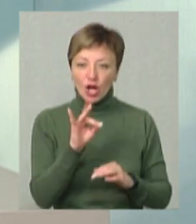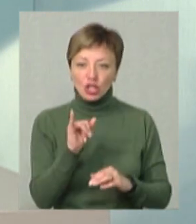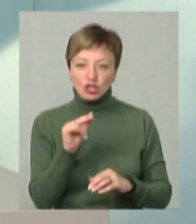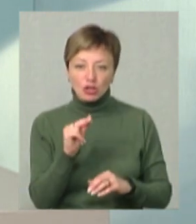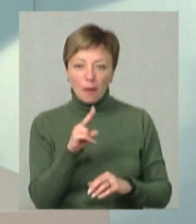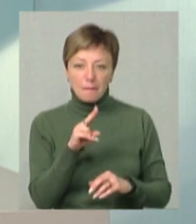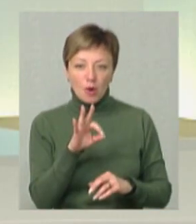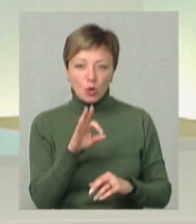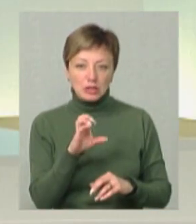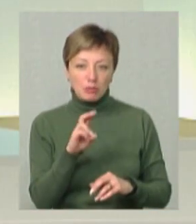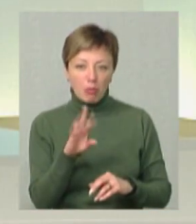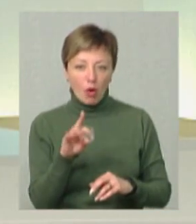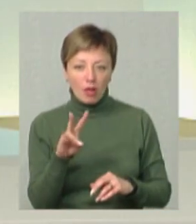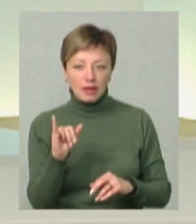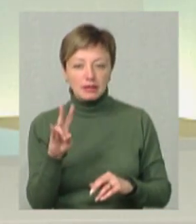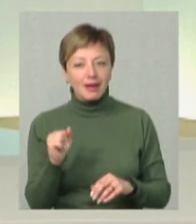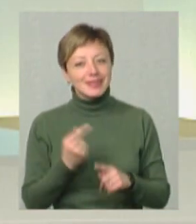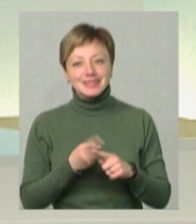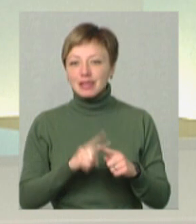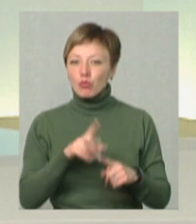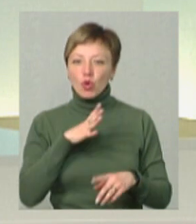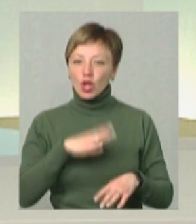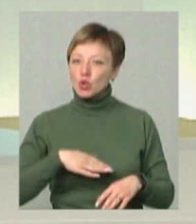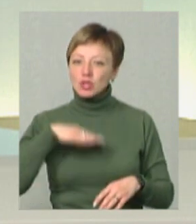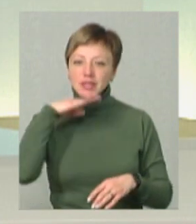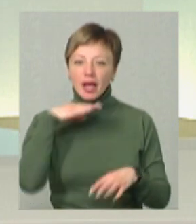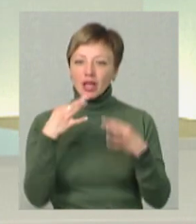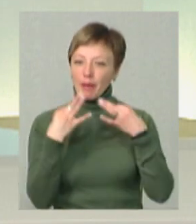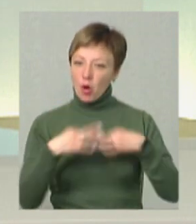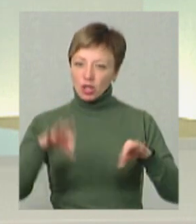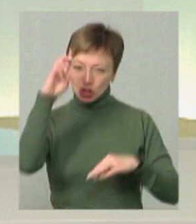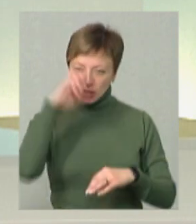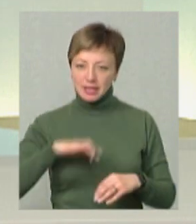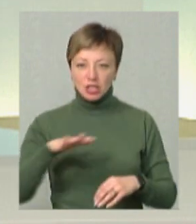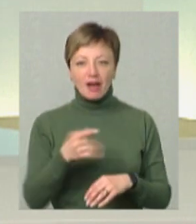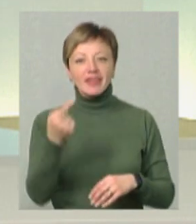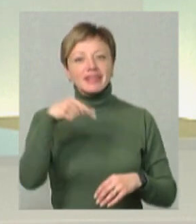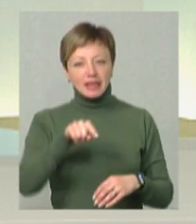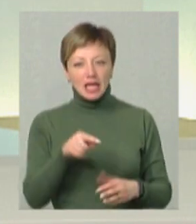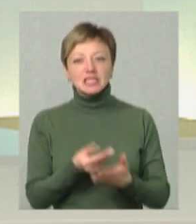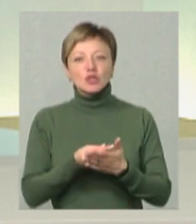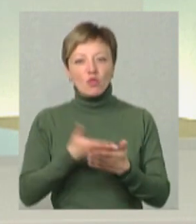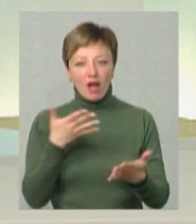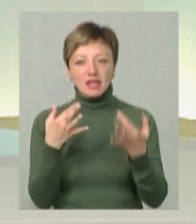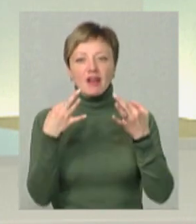були достатньо демократичні держави, де цінувалася воля,